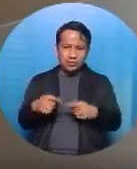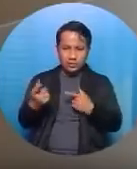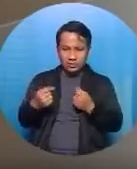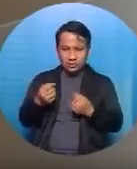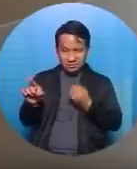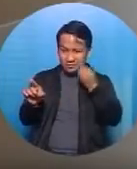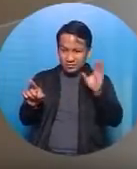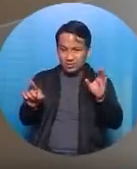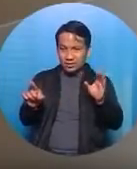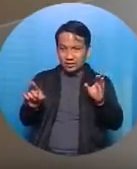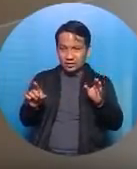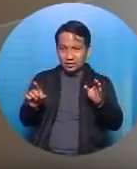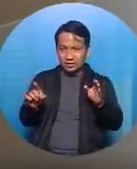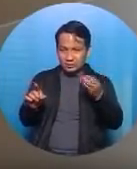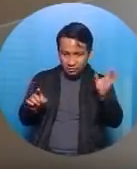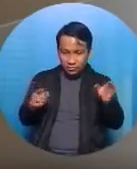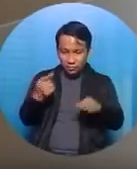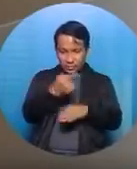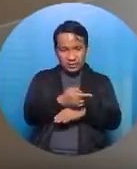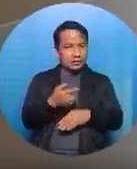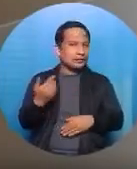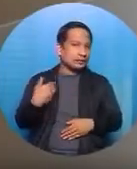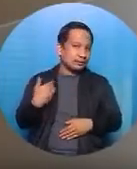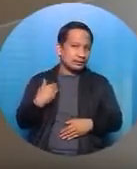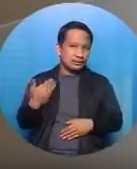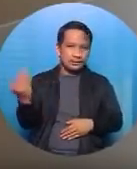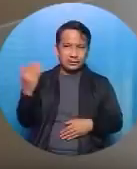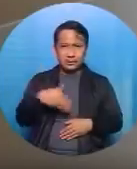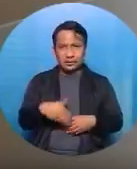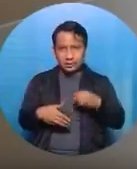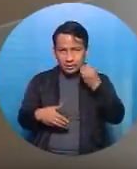mo? Pinauwi mo ba? Umuwi siya, di ba? Hindi siya kasi uuwi.